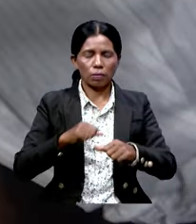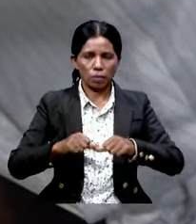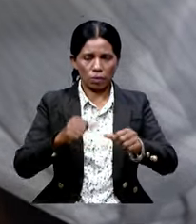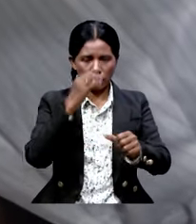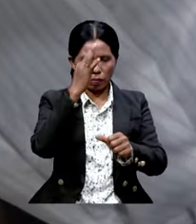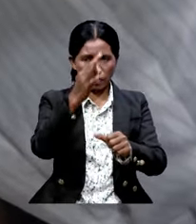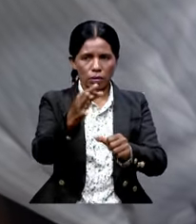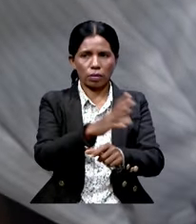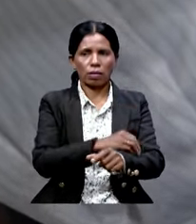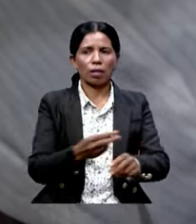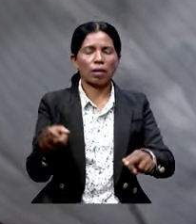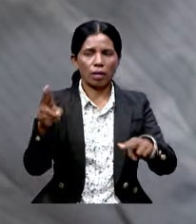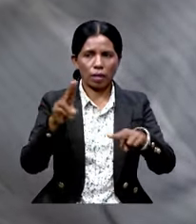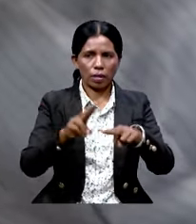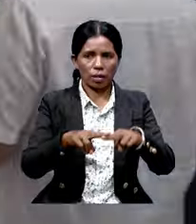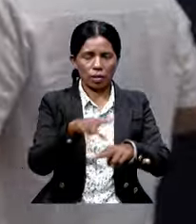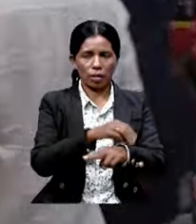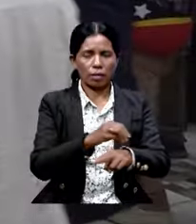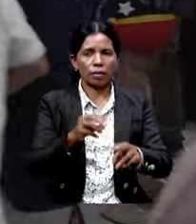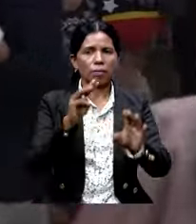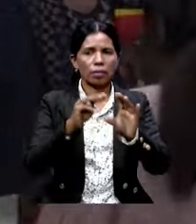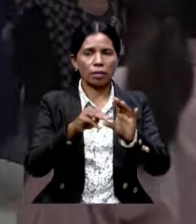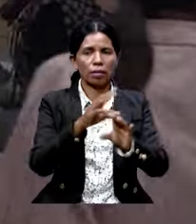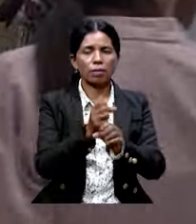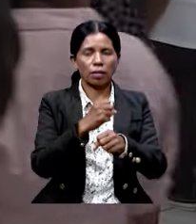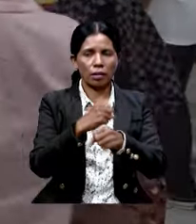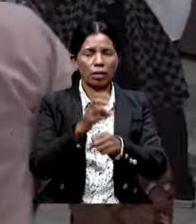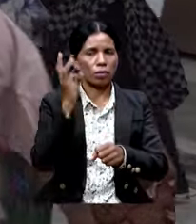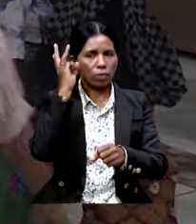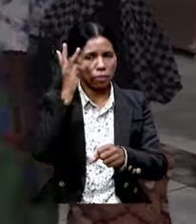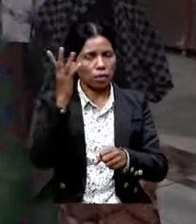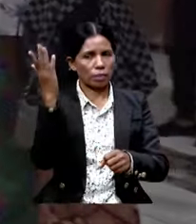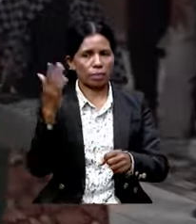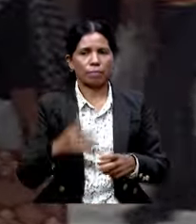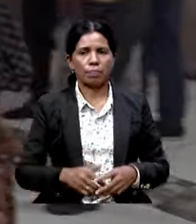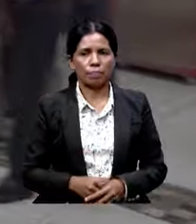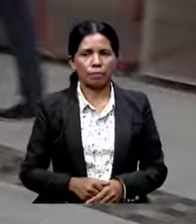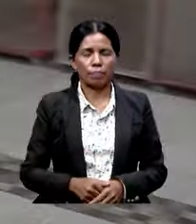lihusi aumenta produsau materia prima, ho di produs tua refere. Tito Silva, ZMN.